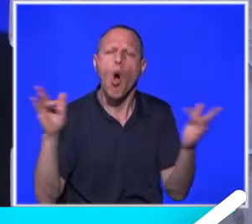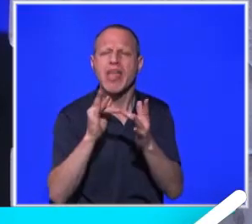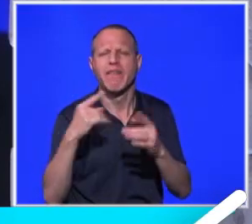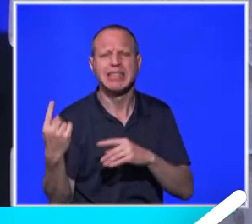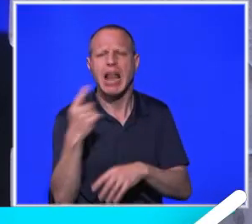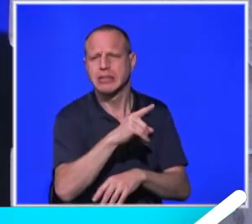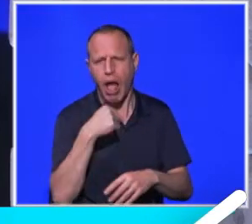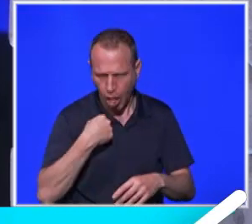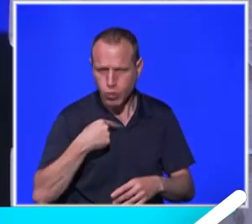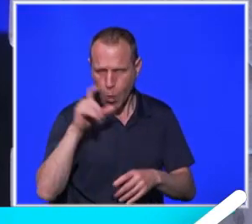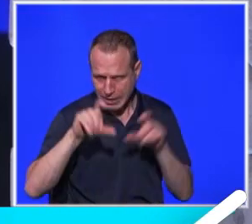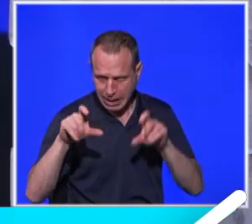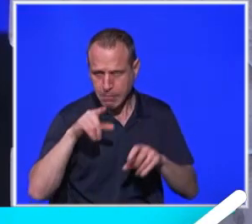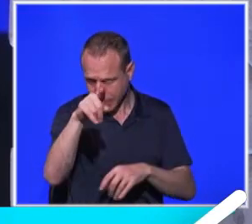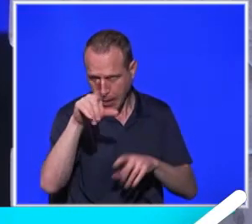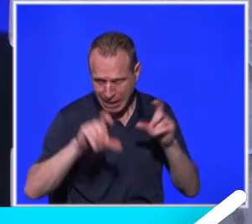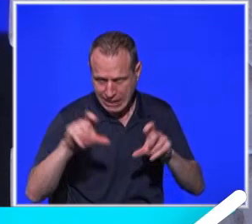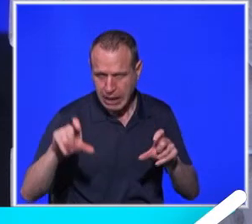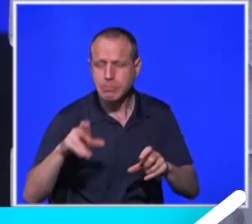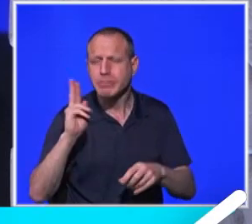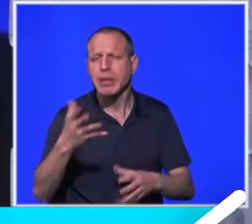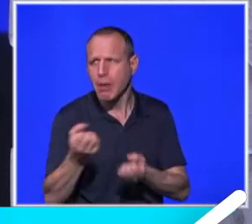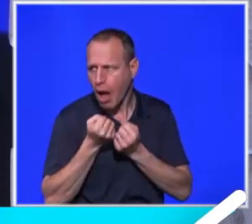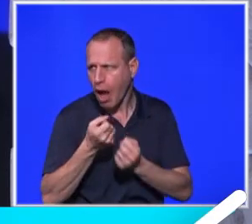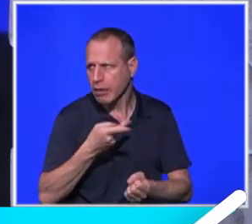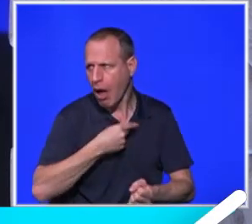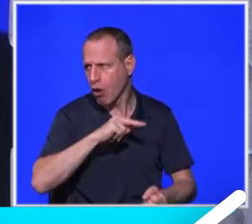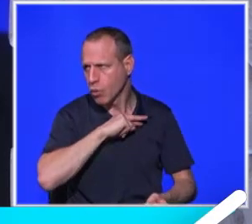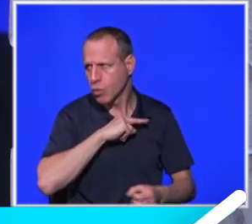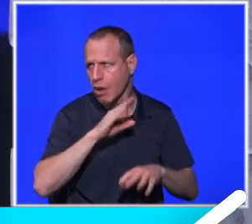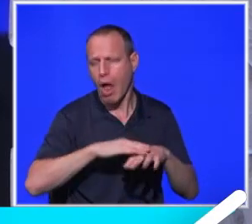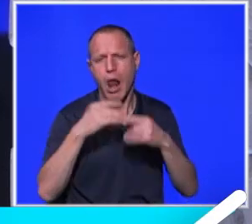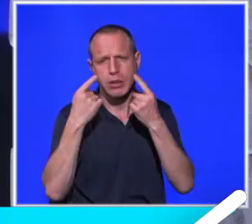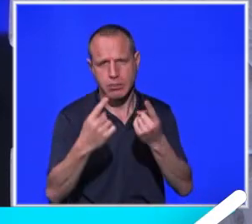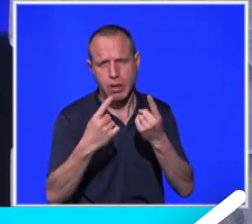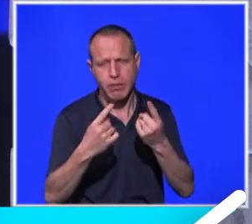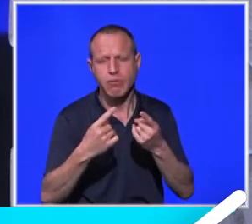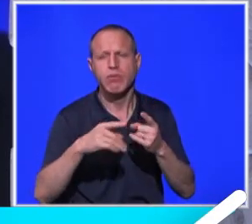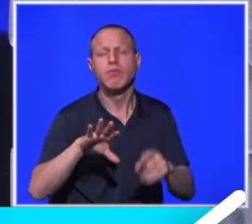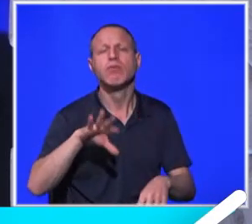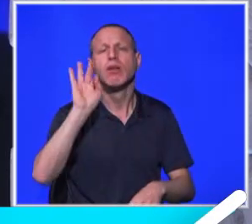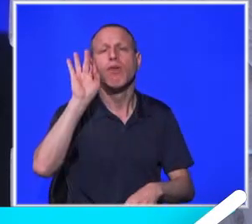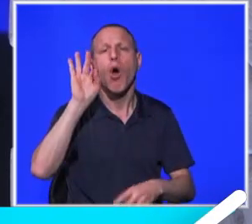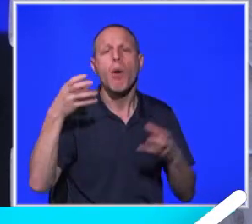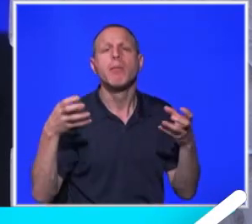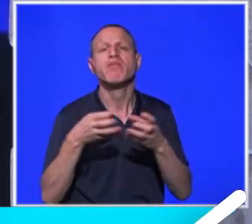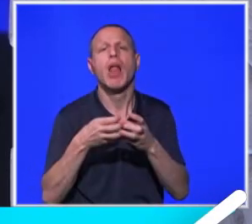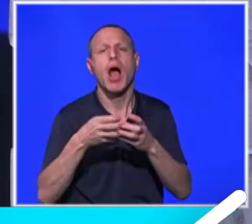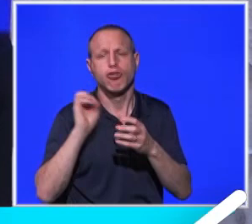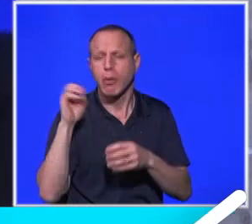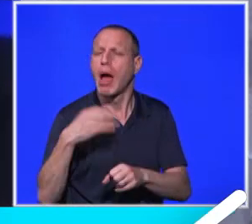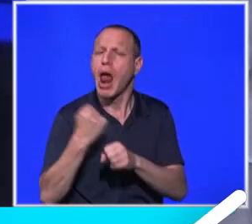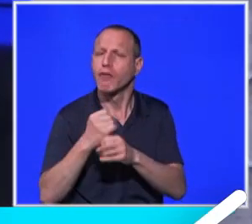אתם האזרחים, צריכים לקחת את האחריות על עצמכם, ולהצביע למפלגה שבאמת באה